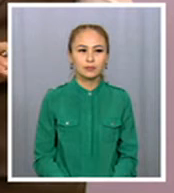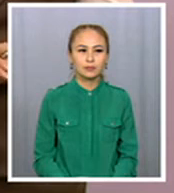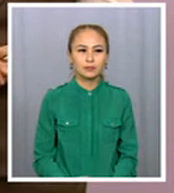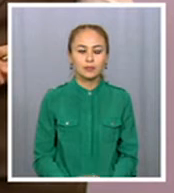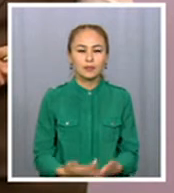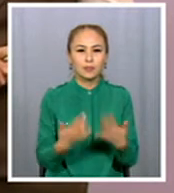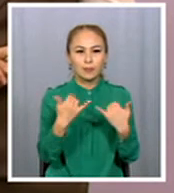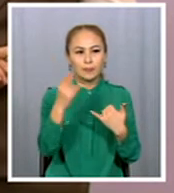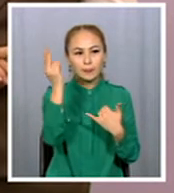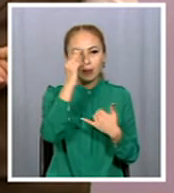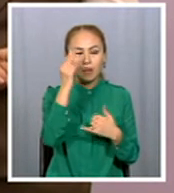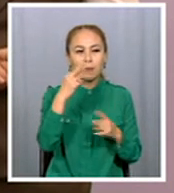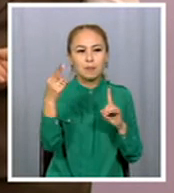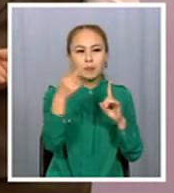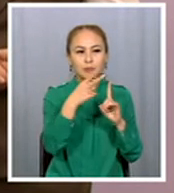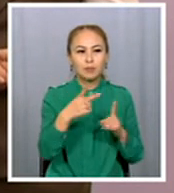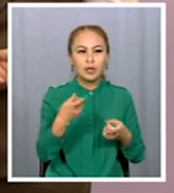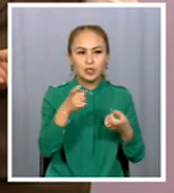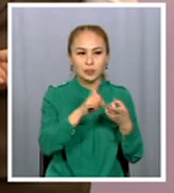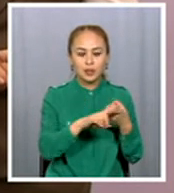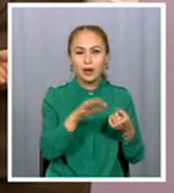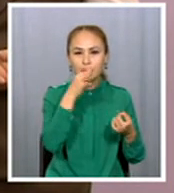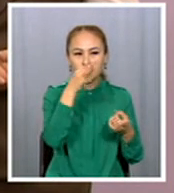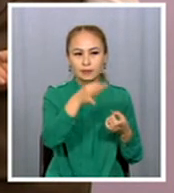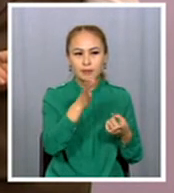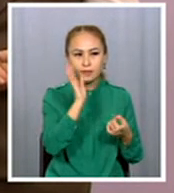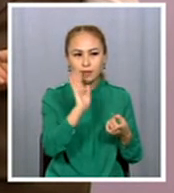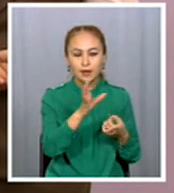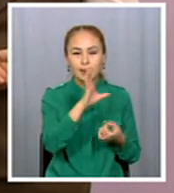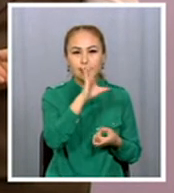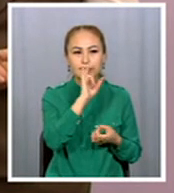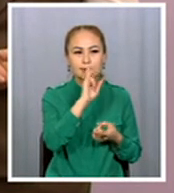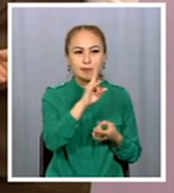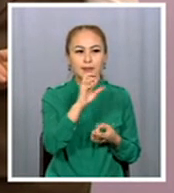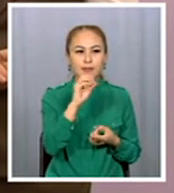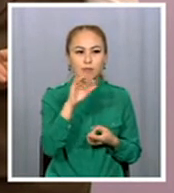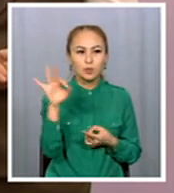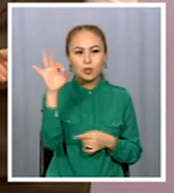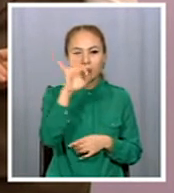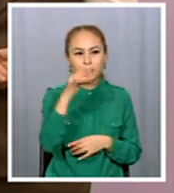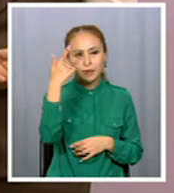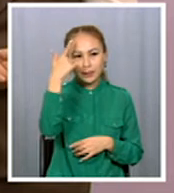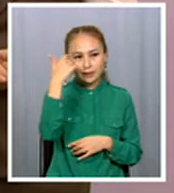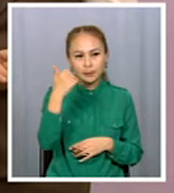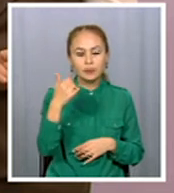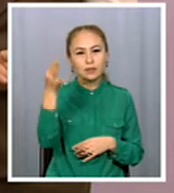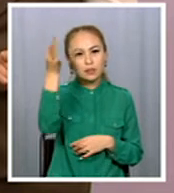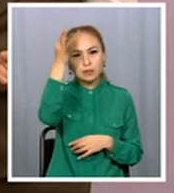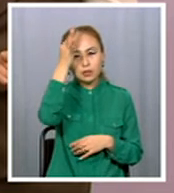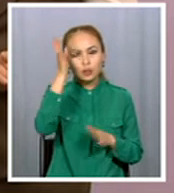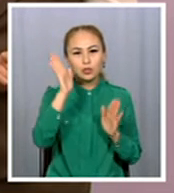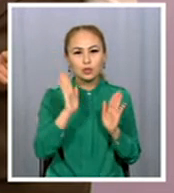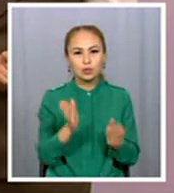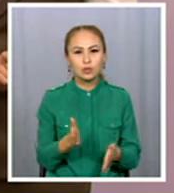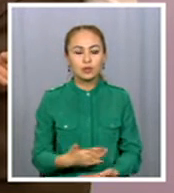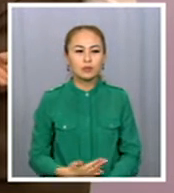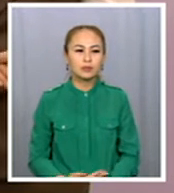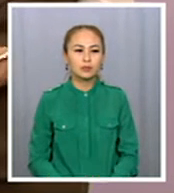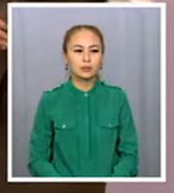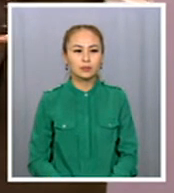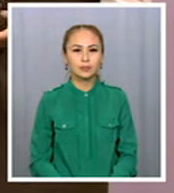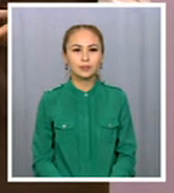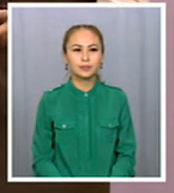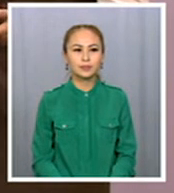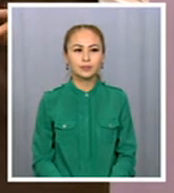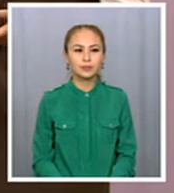Бүгінгі сабақта мәтін мазмұнын айтасыңдар, сын есім туралы білетіндеріңді еске түсіресіңдер.